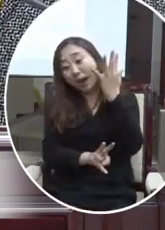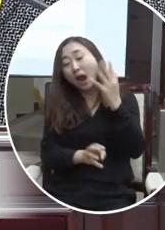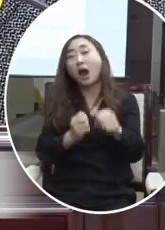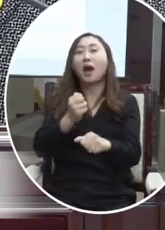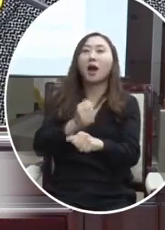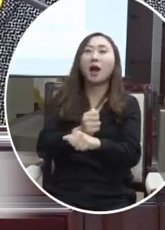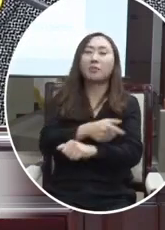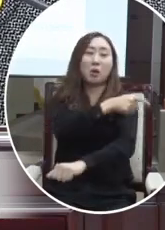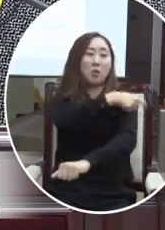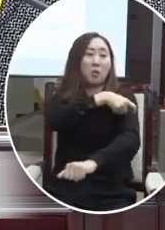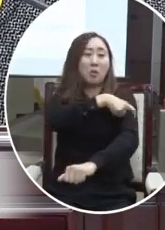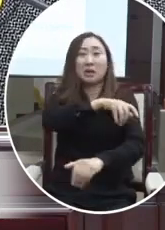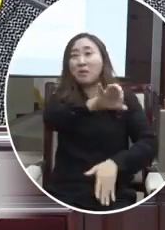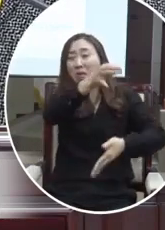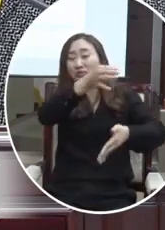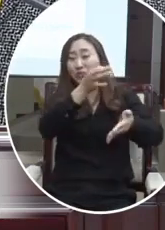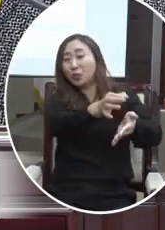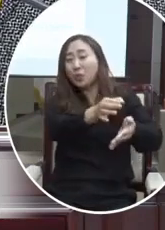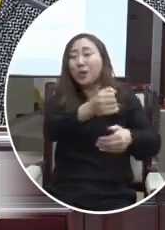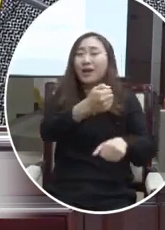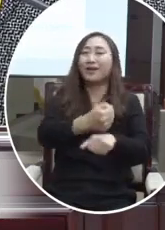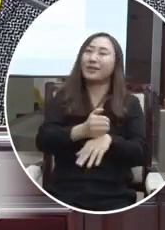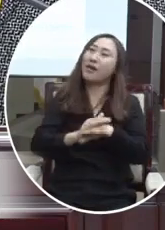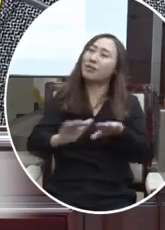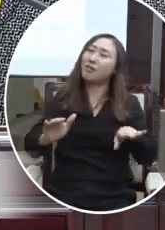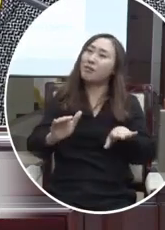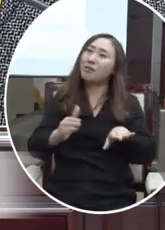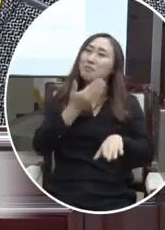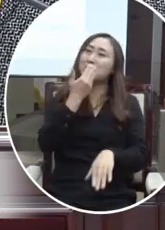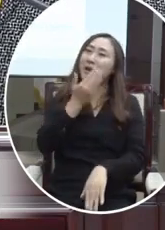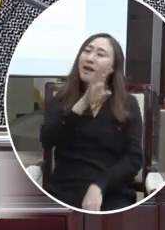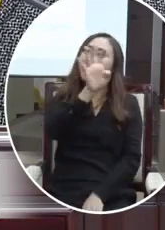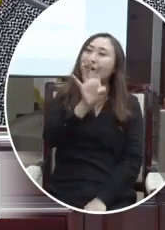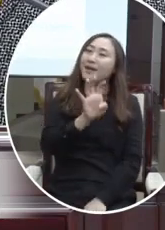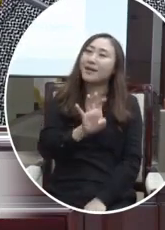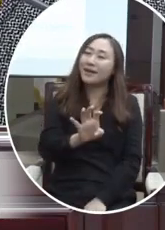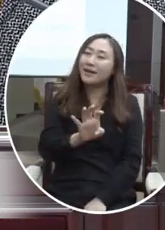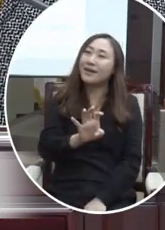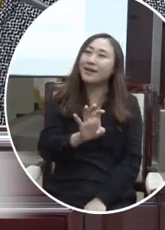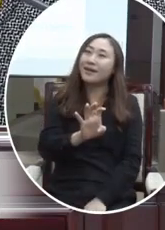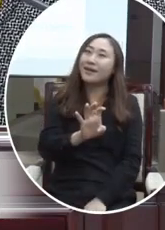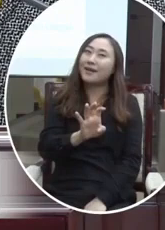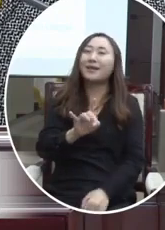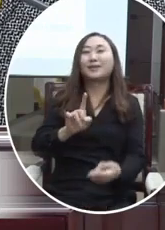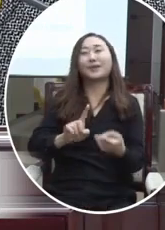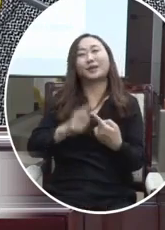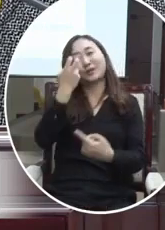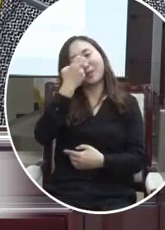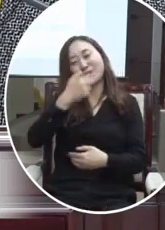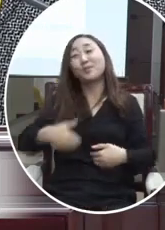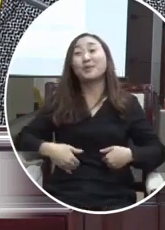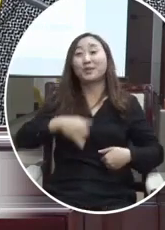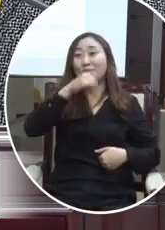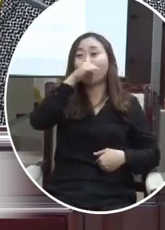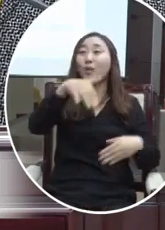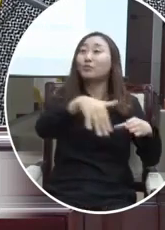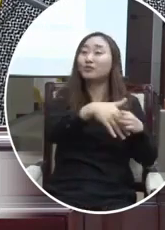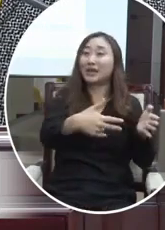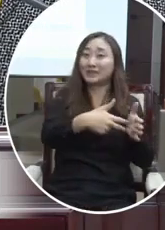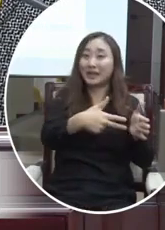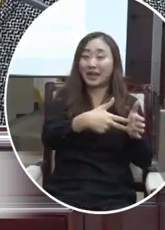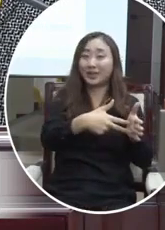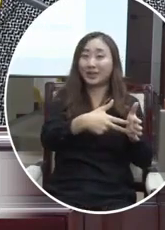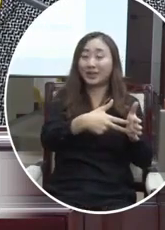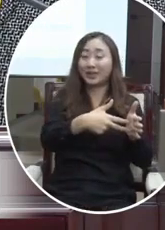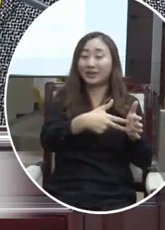많이 증원하고 이사장을 상근으로 바꾸고 그렇게 해서 해결될 문제인가에 대한 것도 다시 한번 검토를 해야 되고 문화재단도